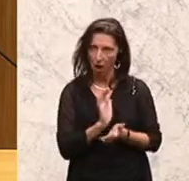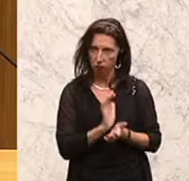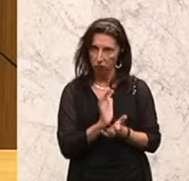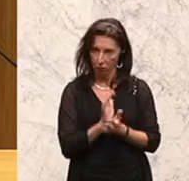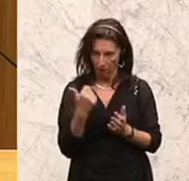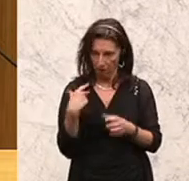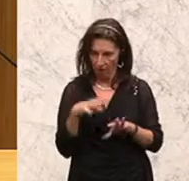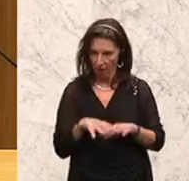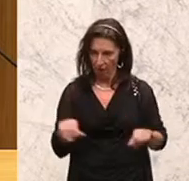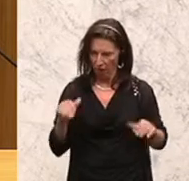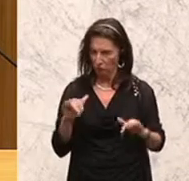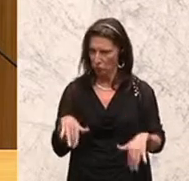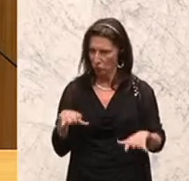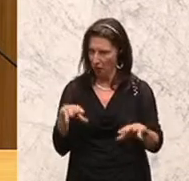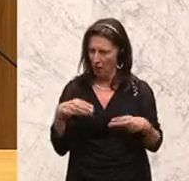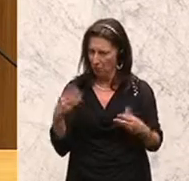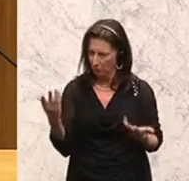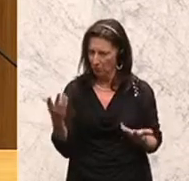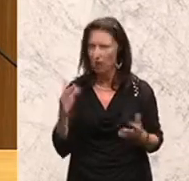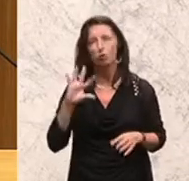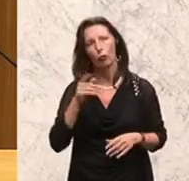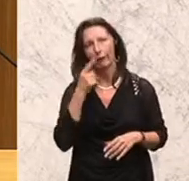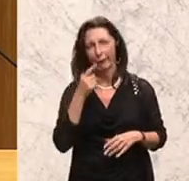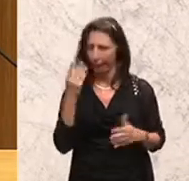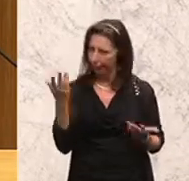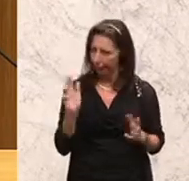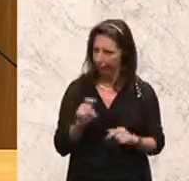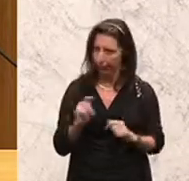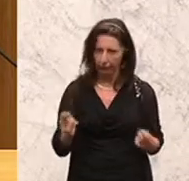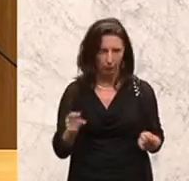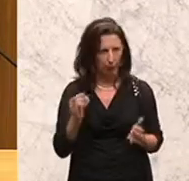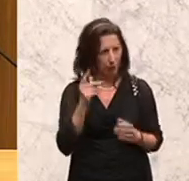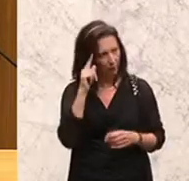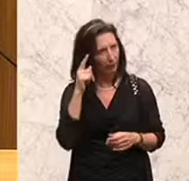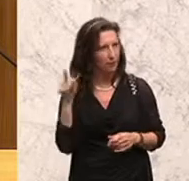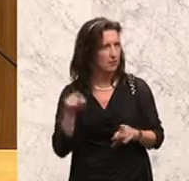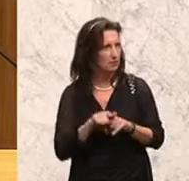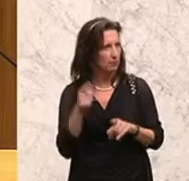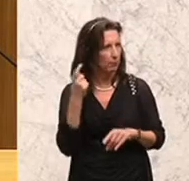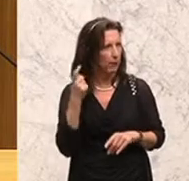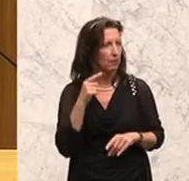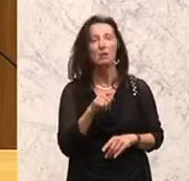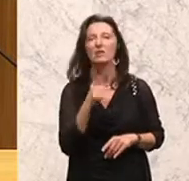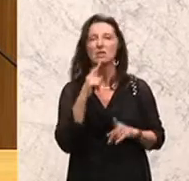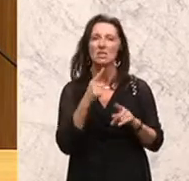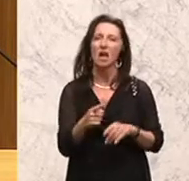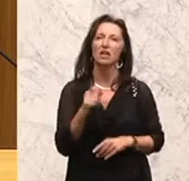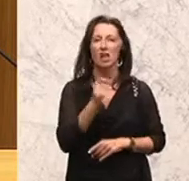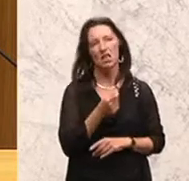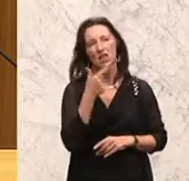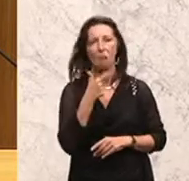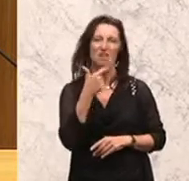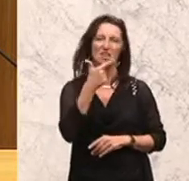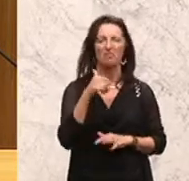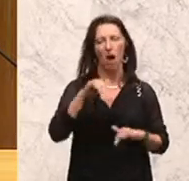anerkennen. Das ist so, das können Sie nicht schönreden, Herr Kollege. Ich nehme an, dass Sie das auch genauso sehen wie ich. Überhaupt, wenn Sie sagen, dass Dublin II